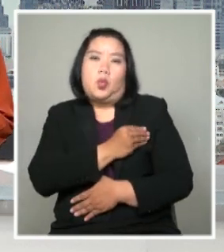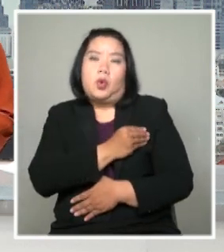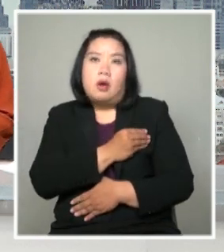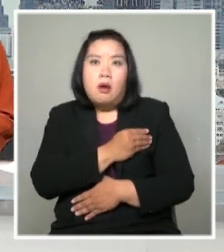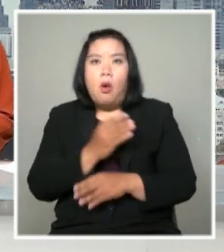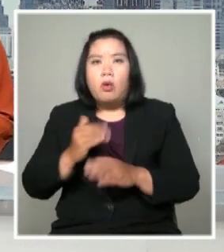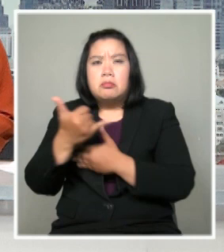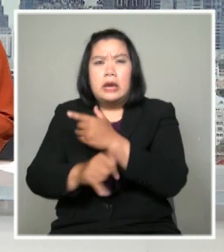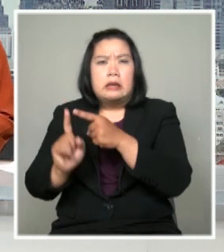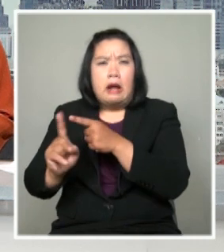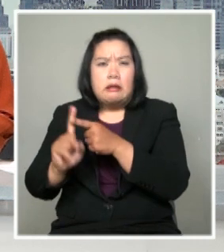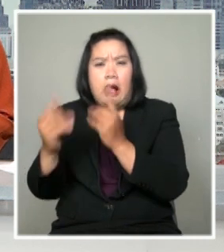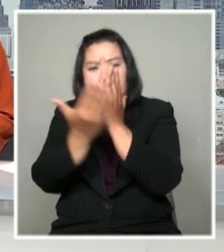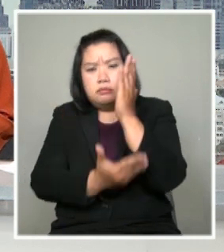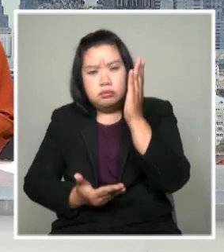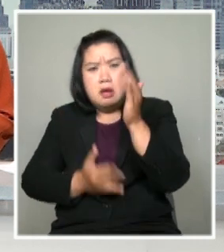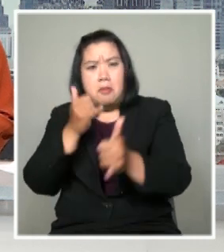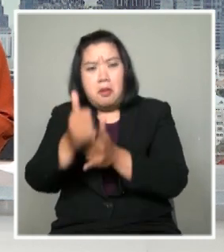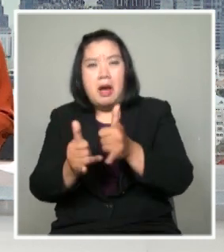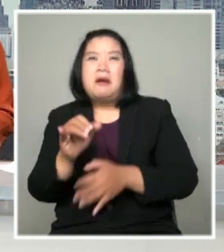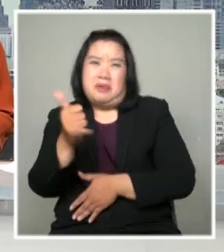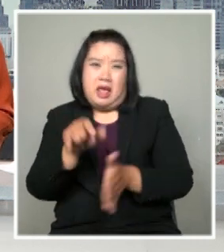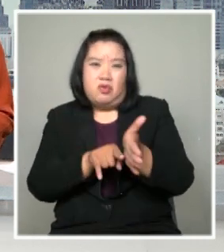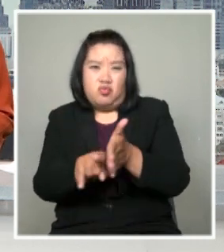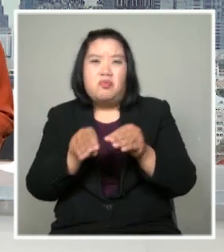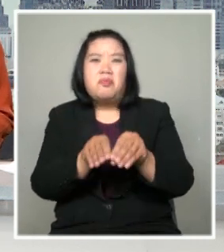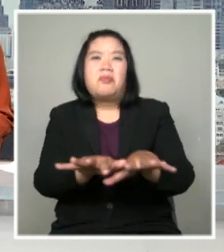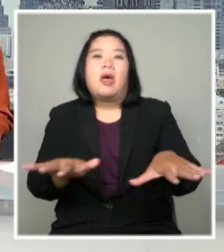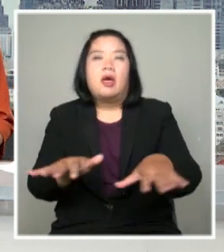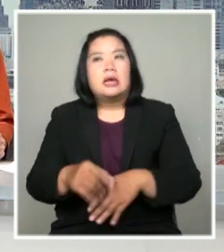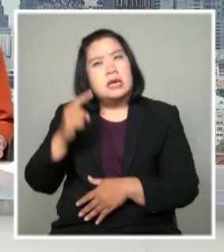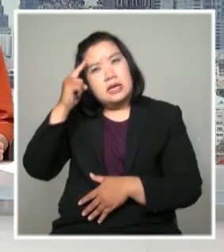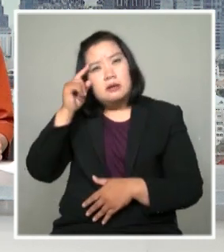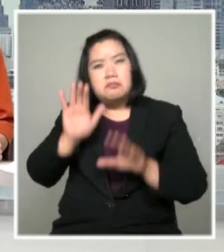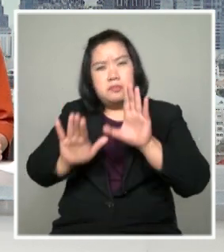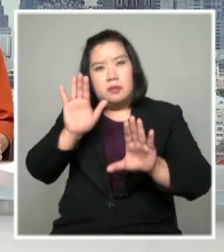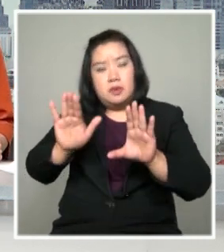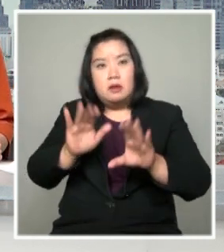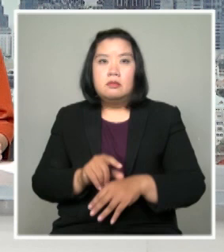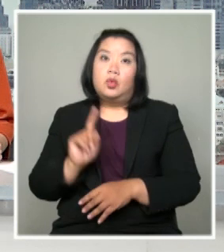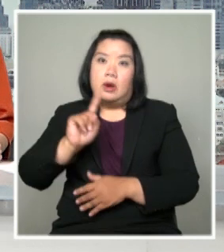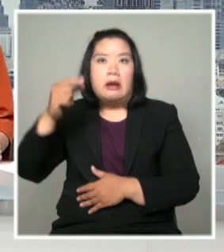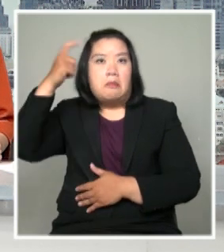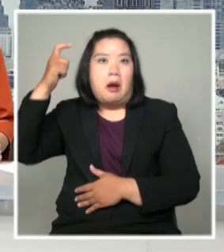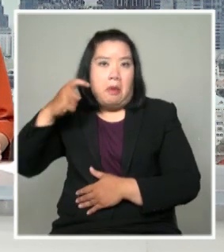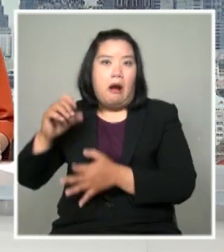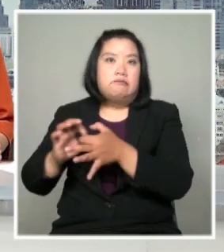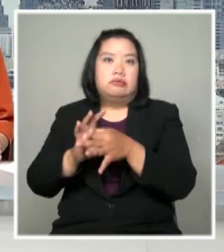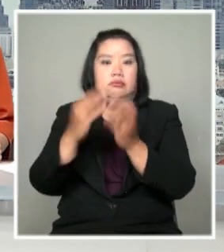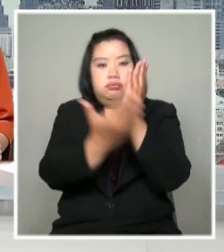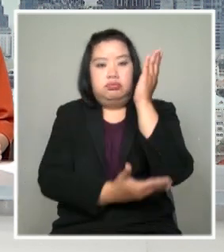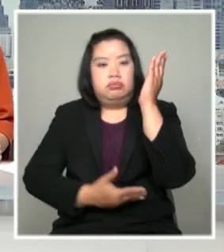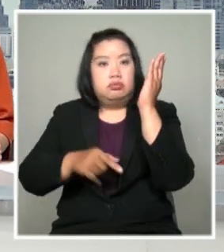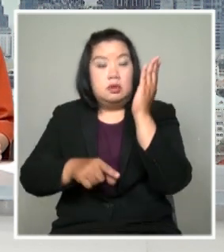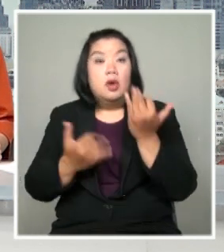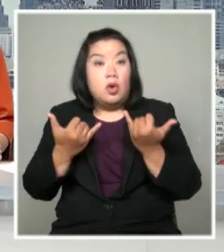างด้าวในพื้นที่อาจจะนำมาสู่การระบาดของโควิด-19 นะคะเพราะว่าเทียบเคียงกันกับสถานการณ์ที่เกิดขึ้นที่เมียนมานั่นเองค่ะบรรยากาศตอนนี้เป็นอย่าง